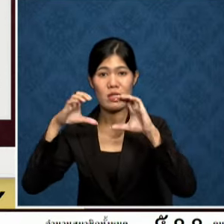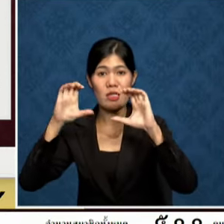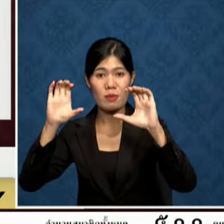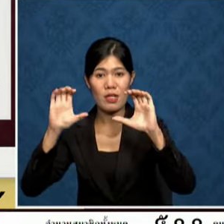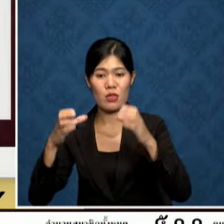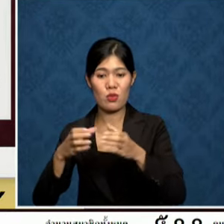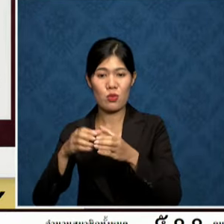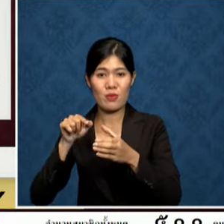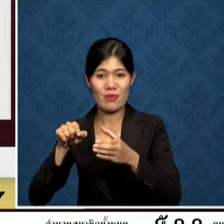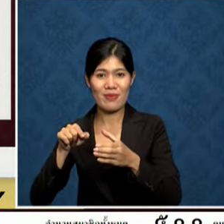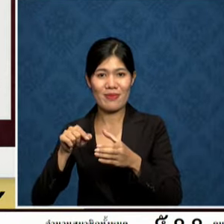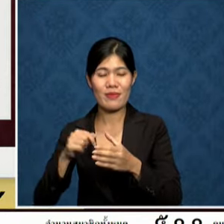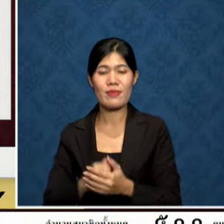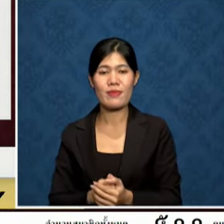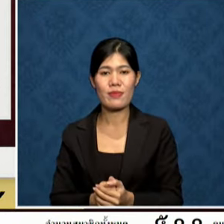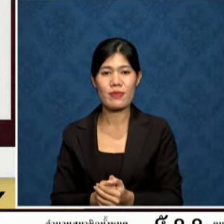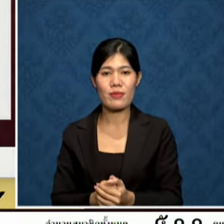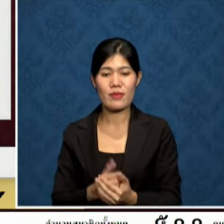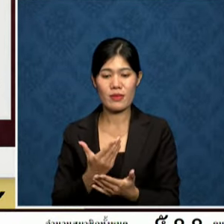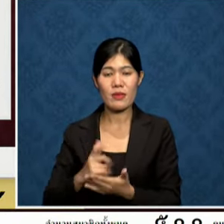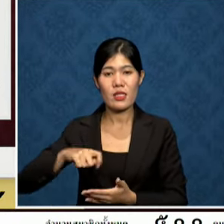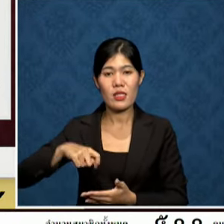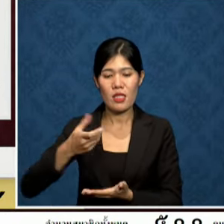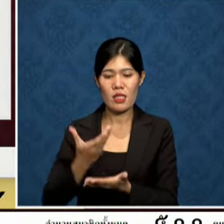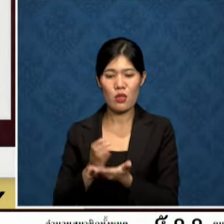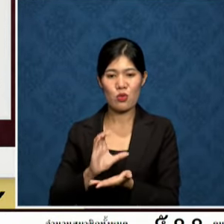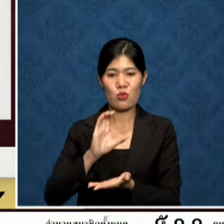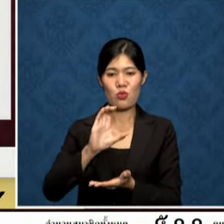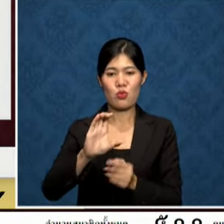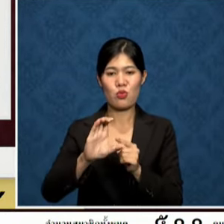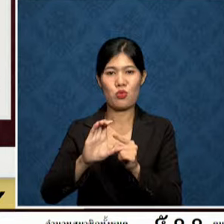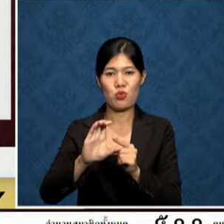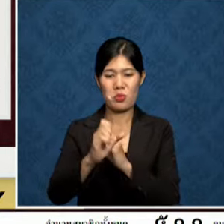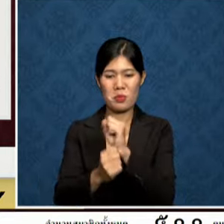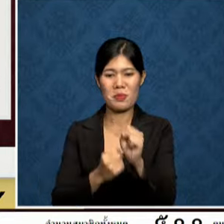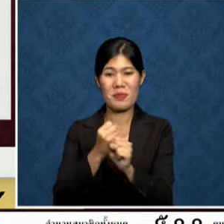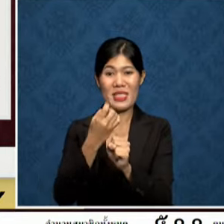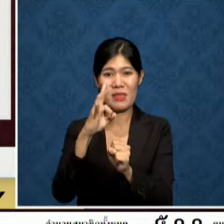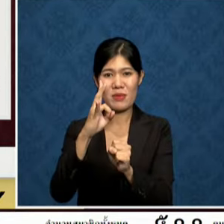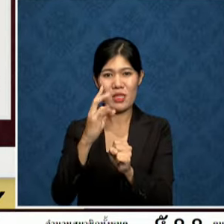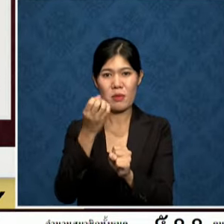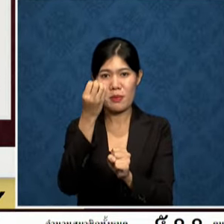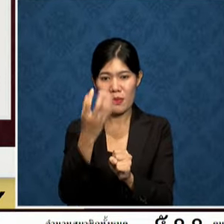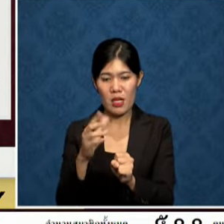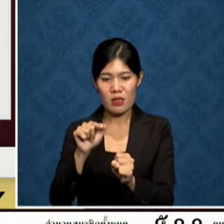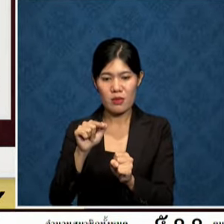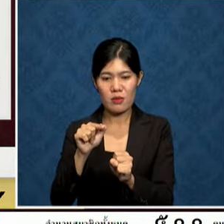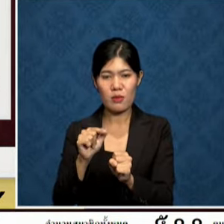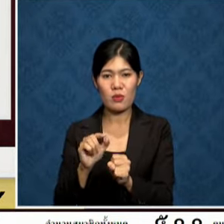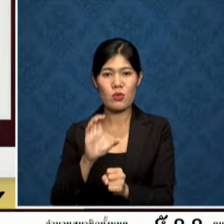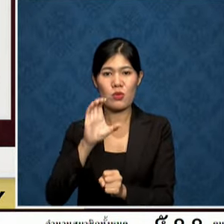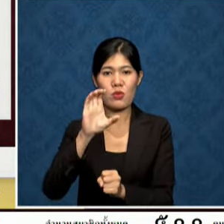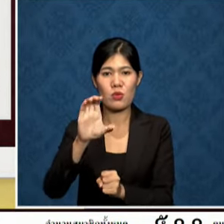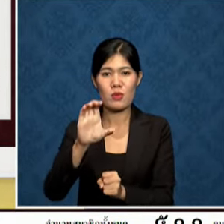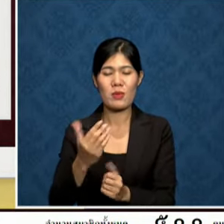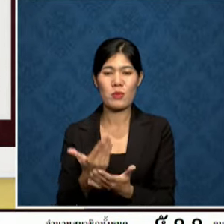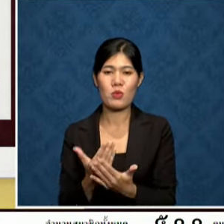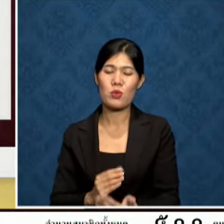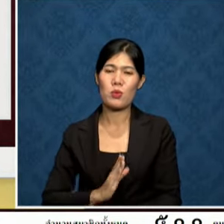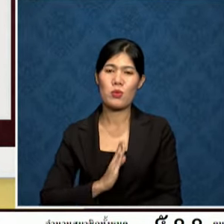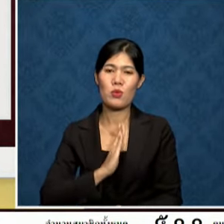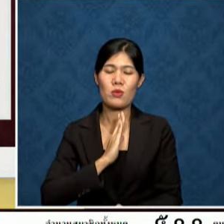นั่นก็คือสัดส่วนรายจ่ายลงทุนที่สูงที่สุดในรอบ 17ปีค่ะท่านนายกรัฐมนตรีก็ดูเหมือนจะภูมิใจกับในเรื่องนี้เช่นเดียวกันนะ